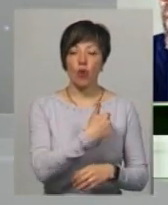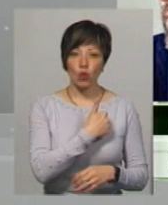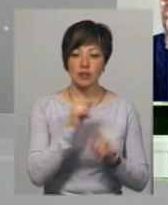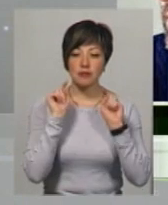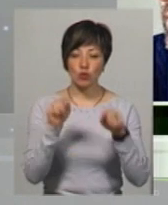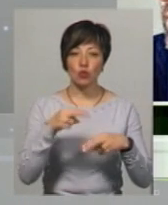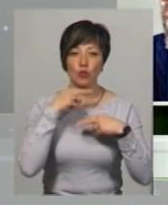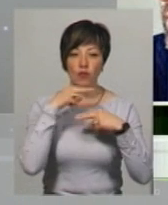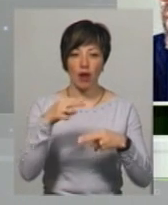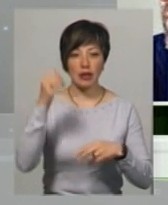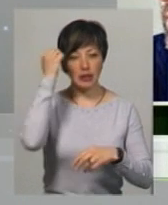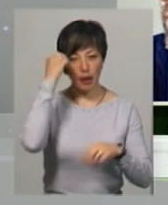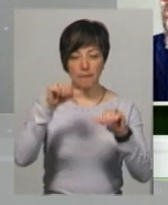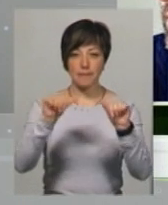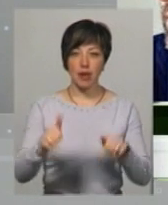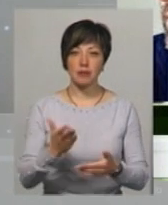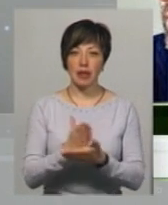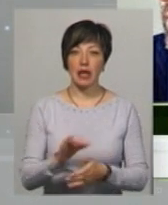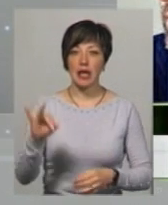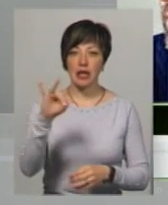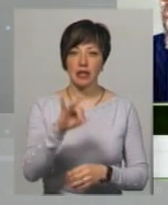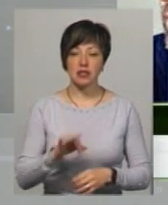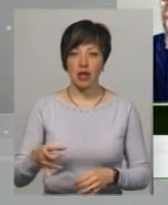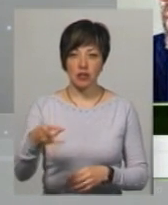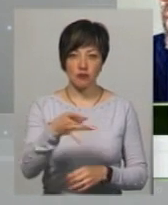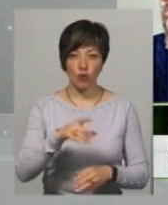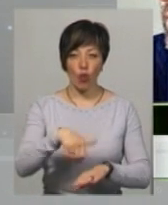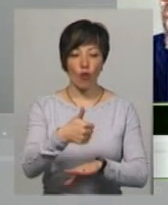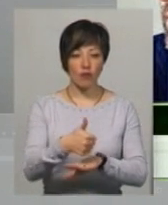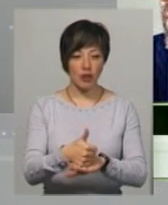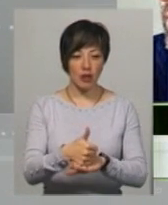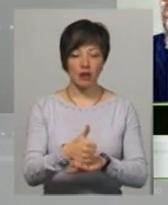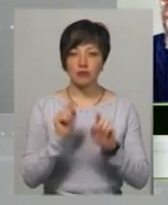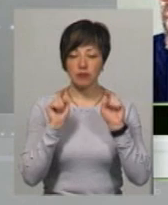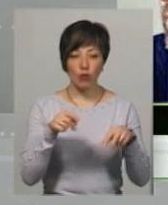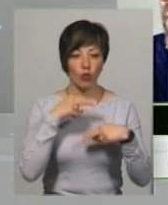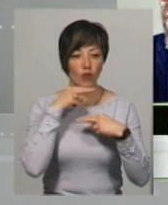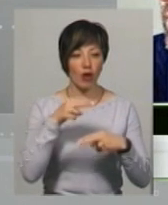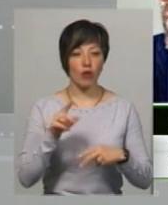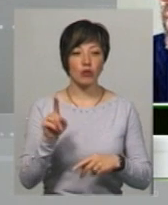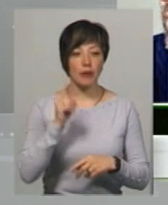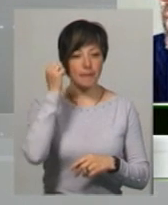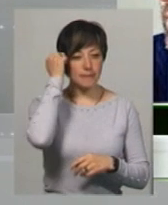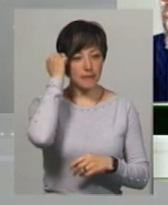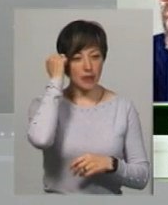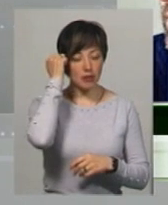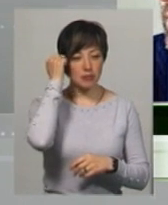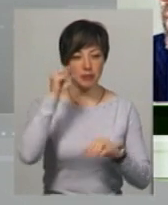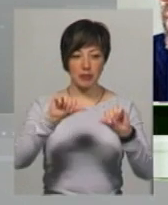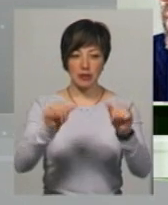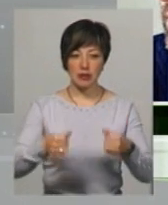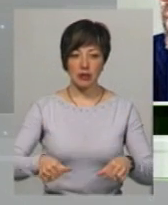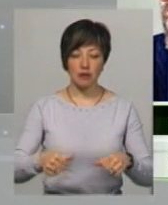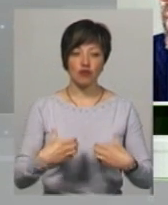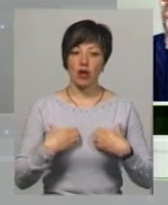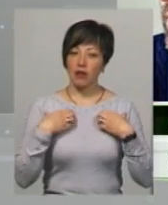на пам'ятки, які є на Ізяславщині, і саме головне звернути увагу на те, що пам'ятки знаходяться в